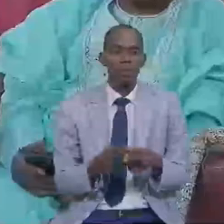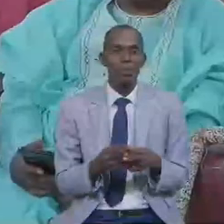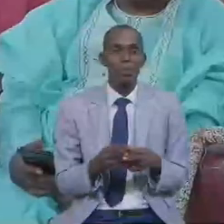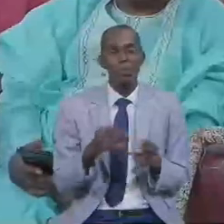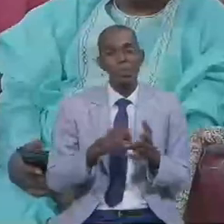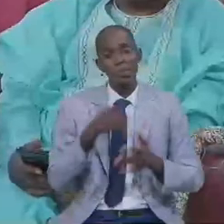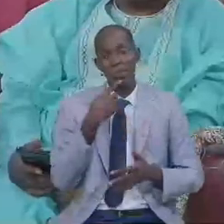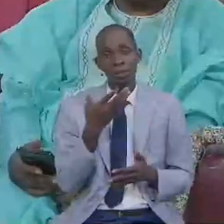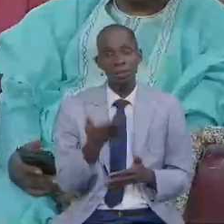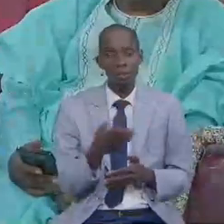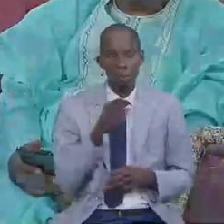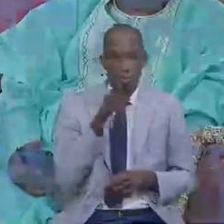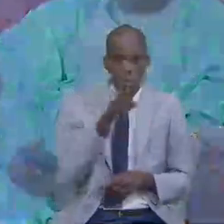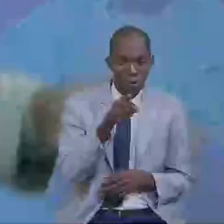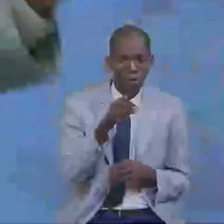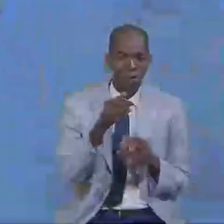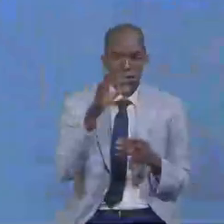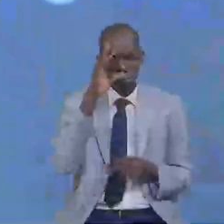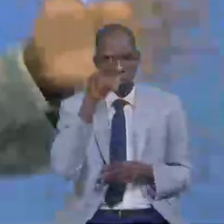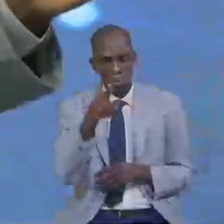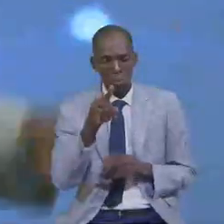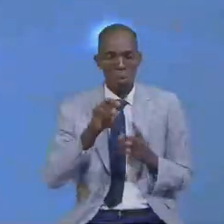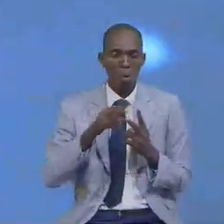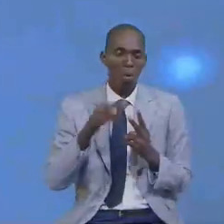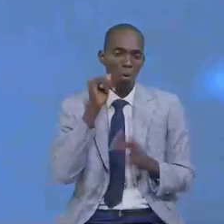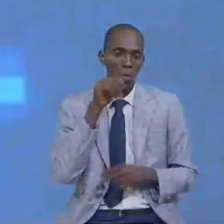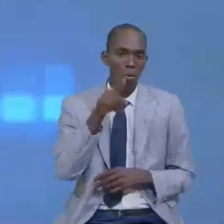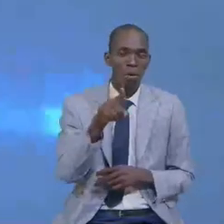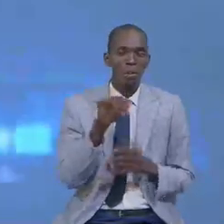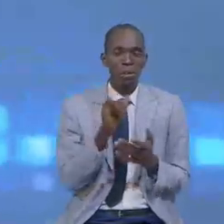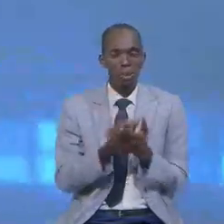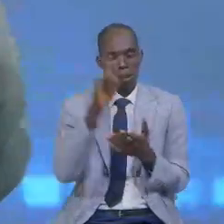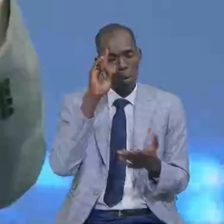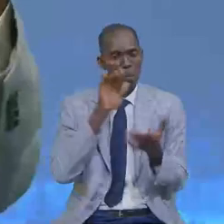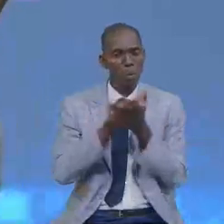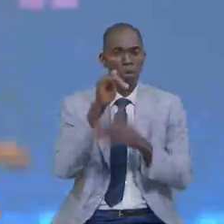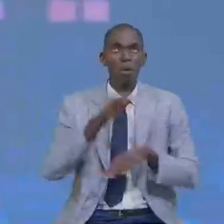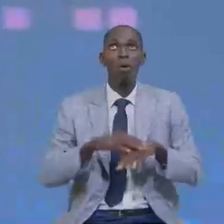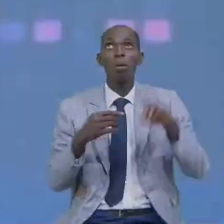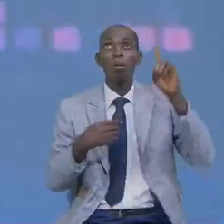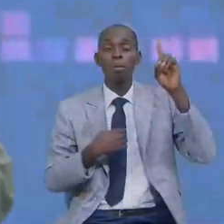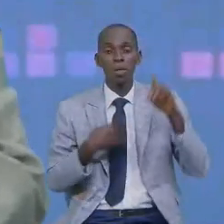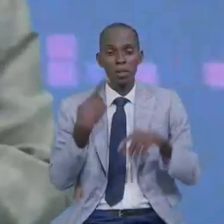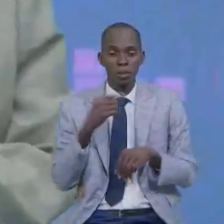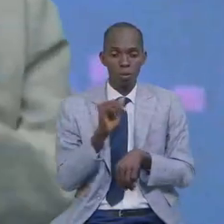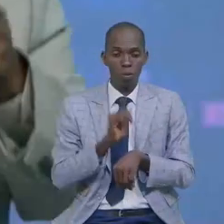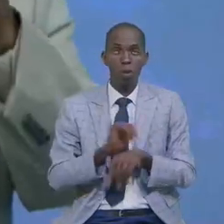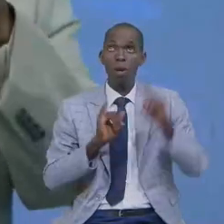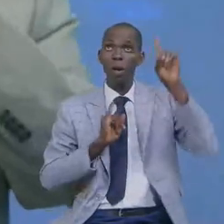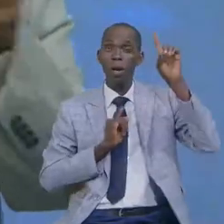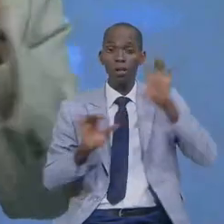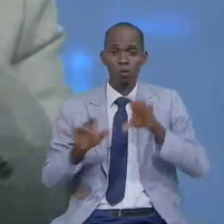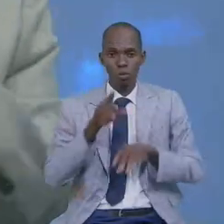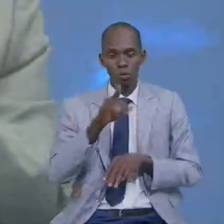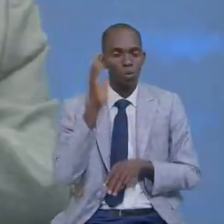Aidez, Iwell, celui qui croit en moi fera aussi les œuvres que je fais. Et